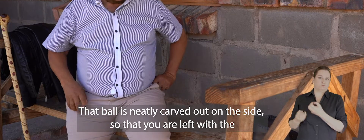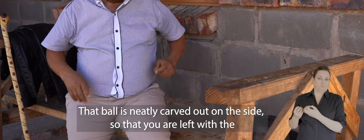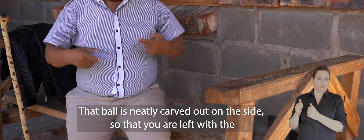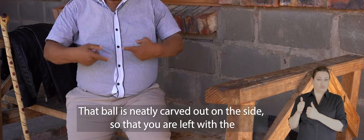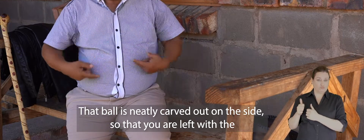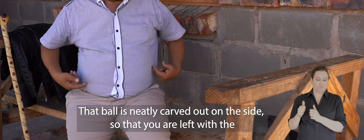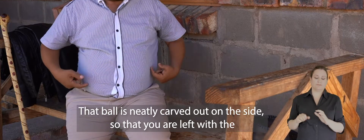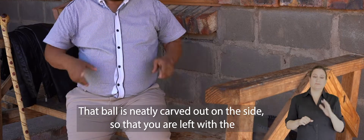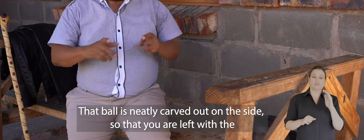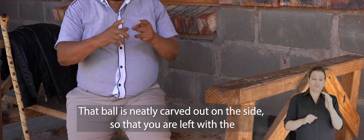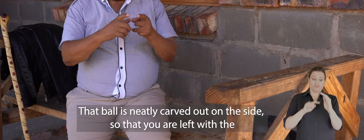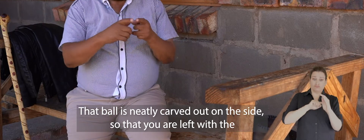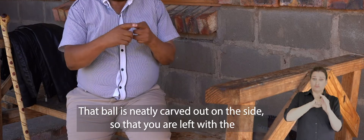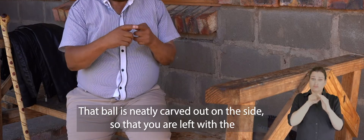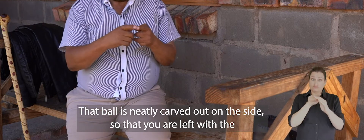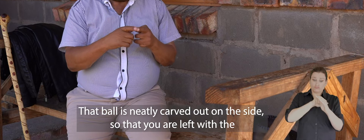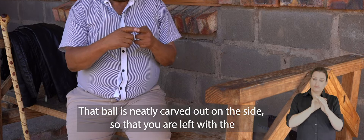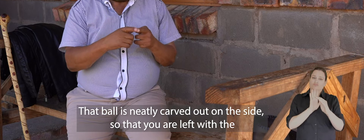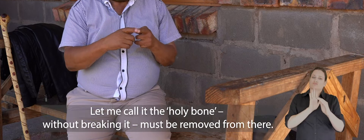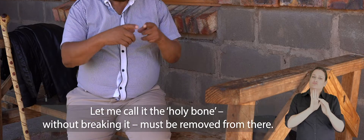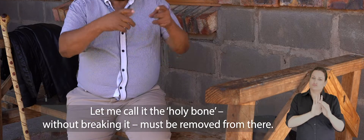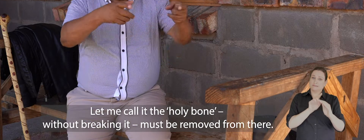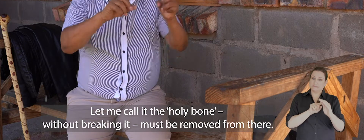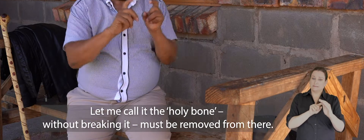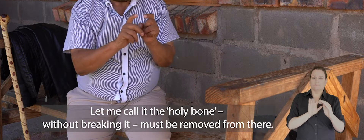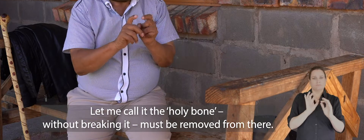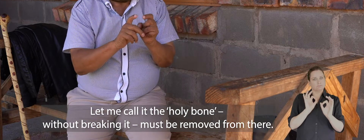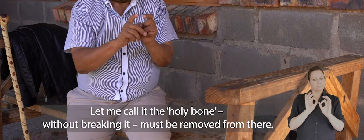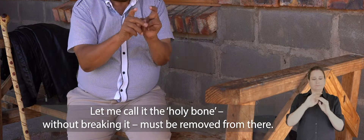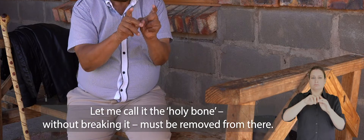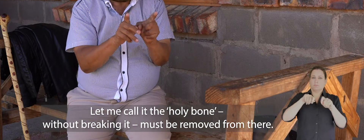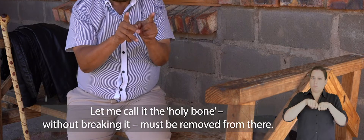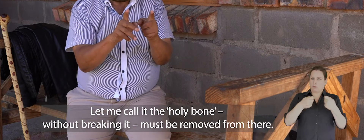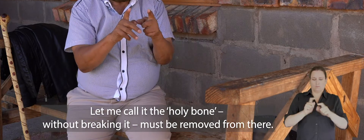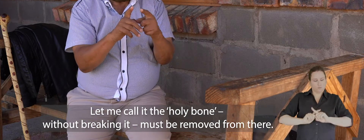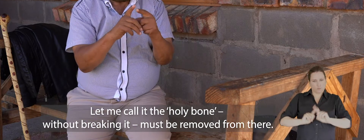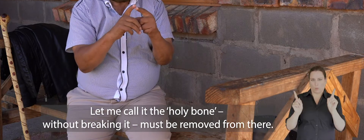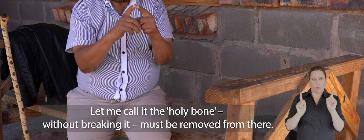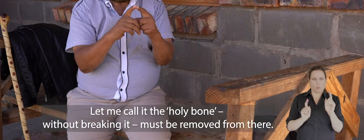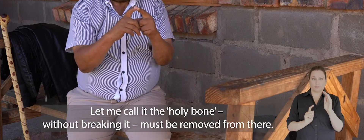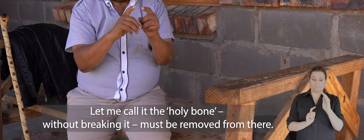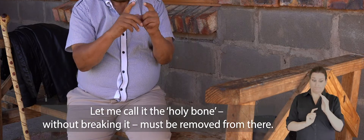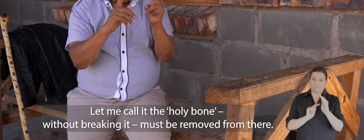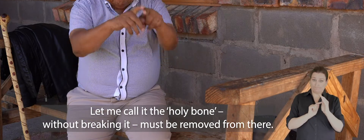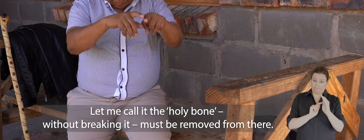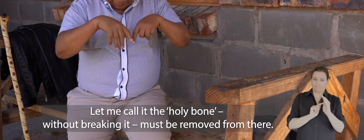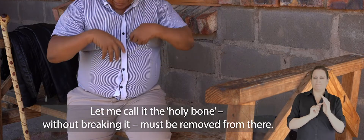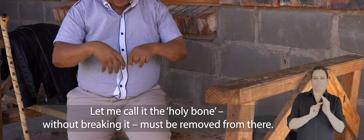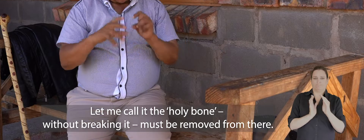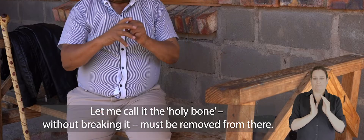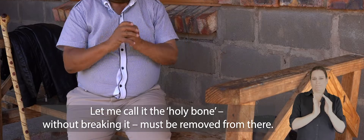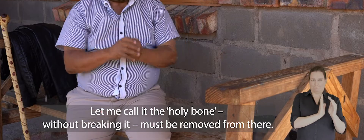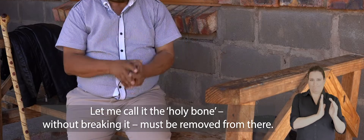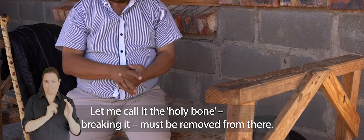kant. Zodat jij net met die. Kom ik zeggen, die heilige been. Zonder om hem te breken. Moet